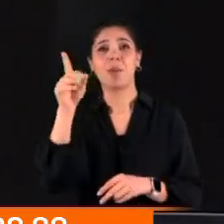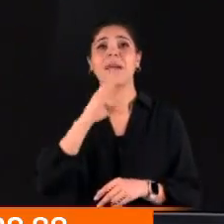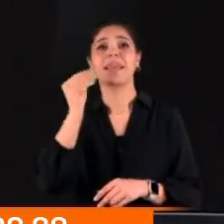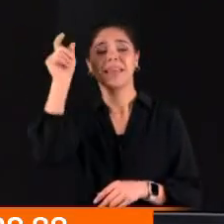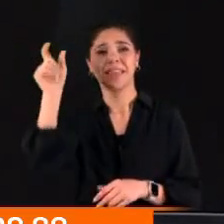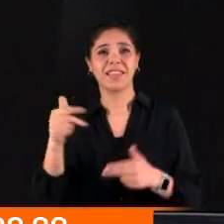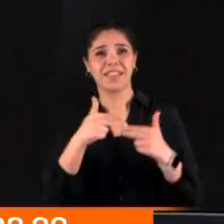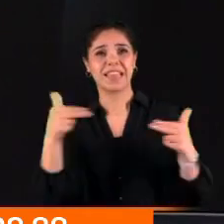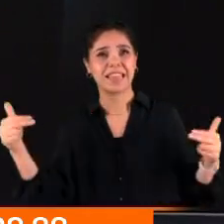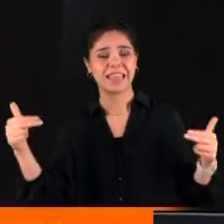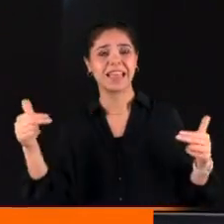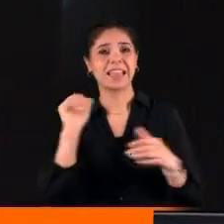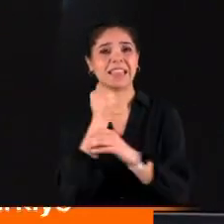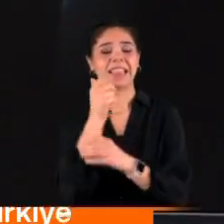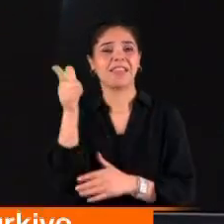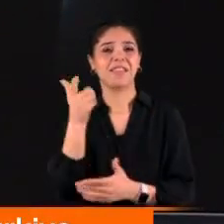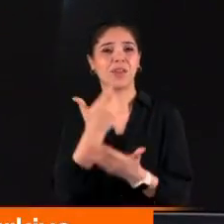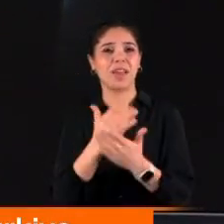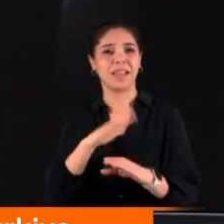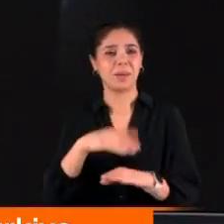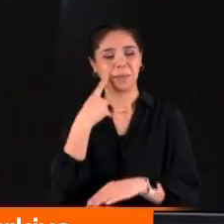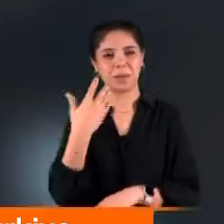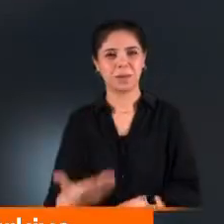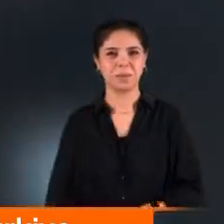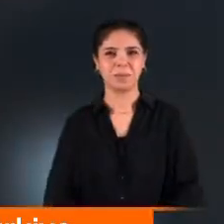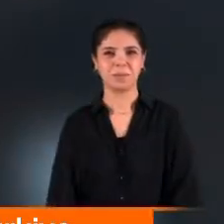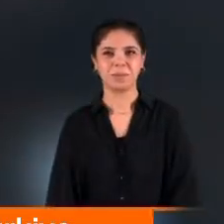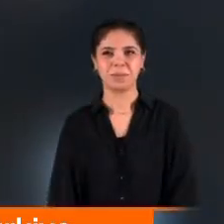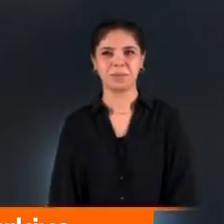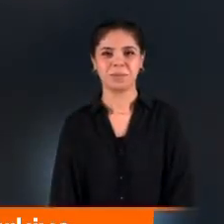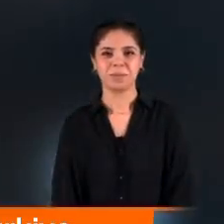hikayesini ve etkileyici yeteneğini görüntüledi.